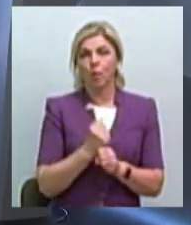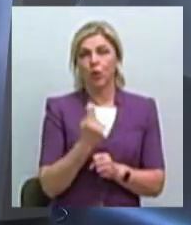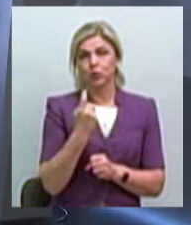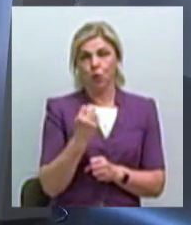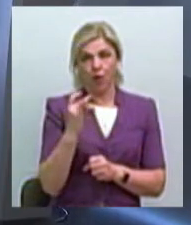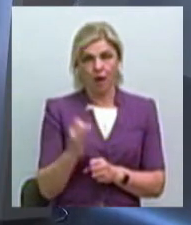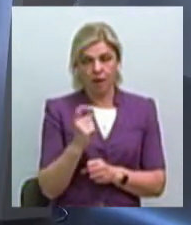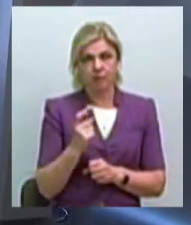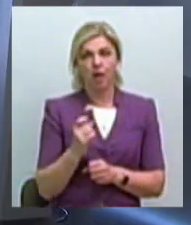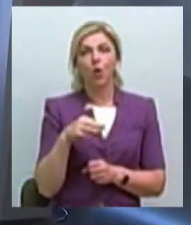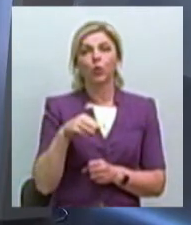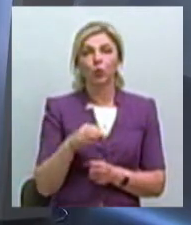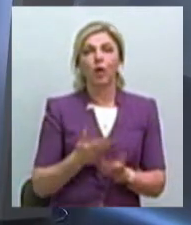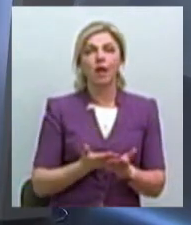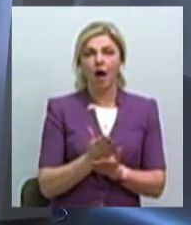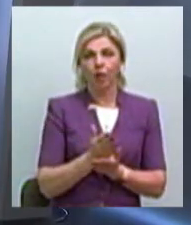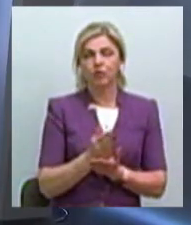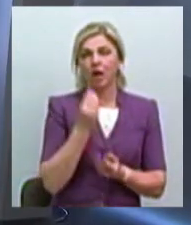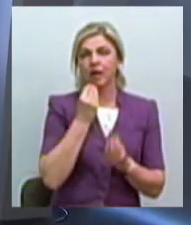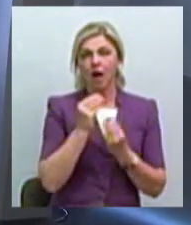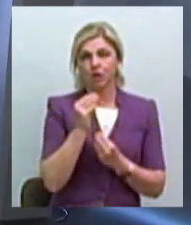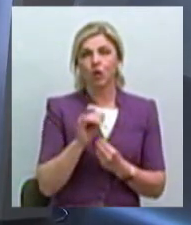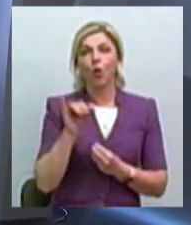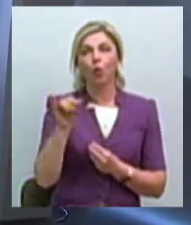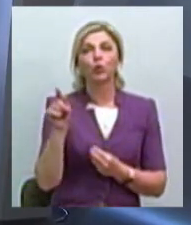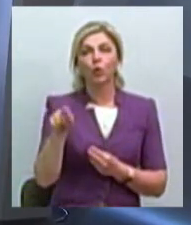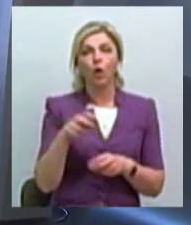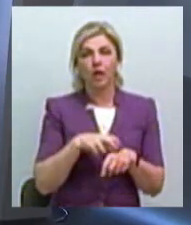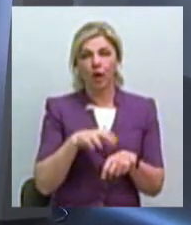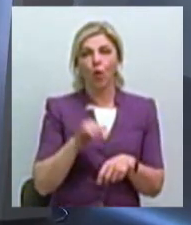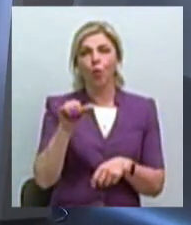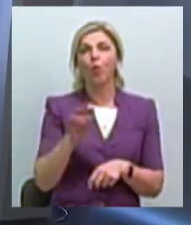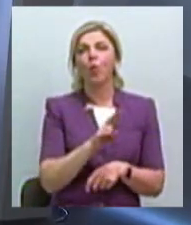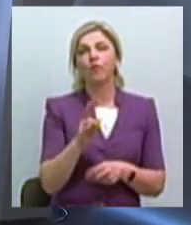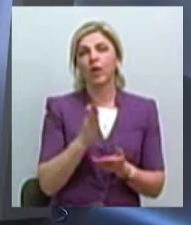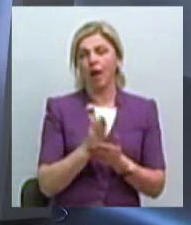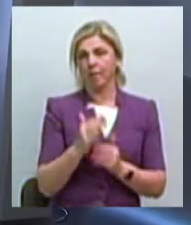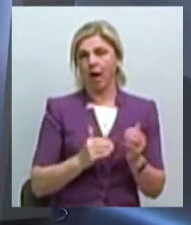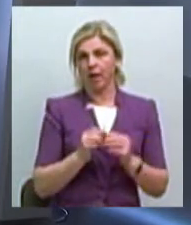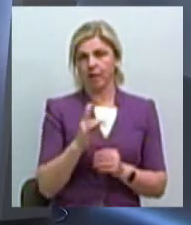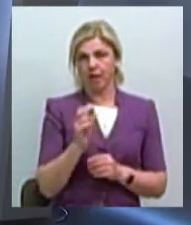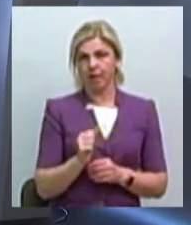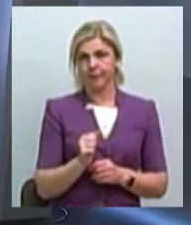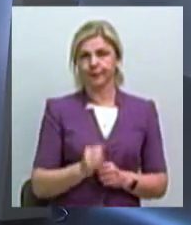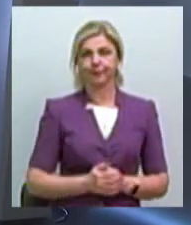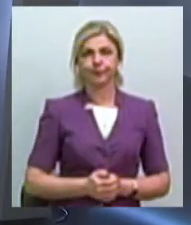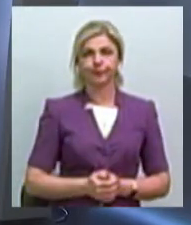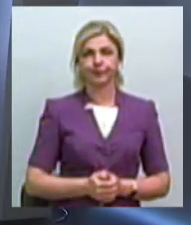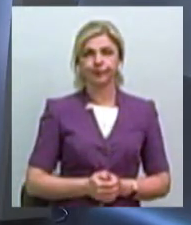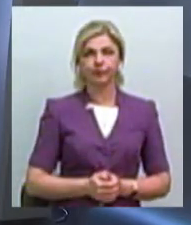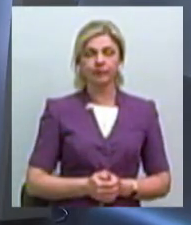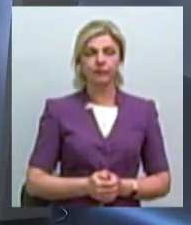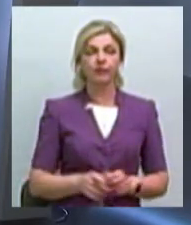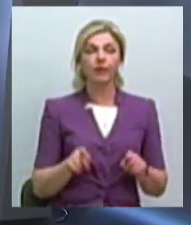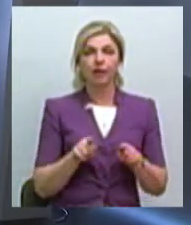раз, то якість, звичайно, краща у того лікаря, у якого є практика і який тренується.